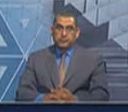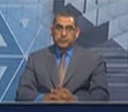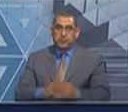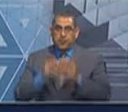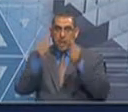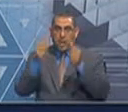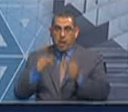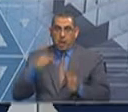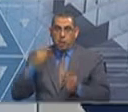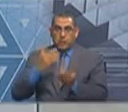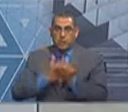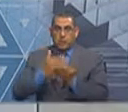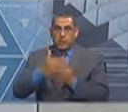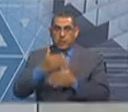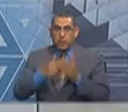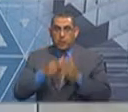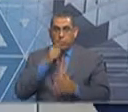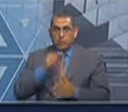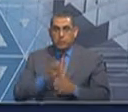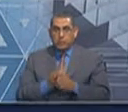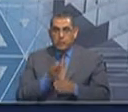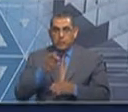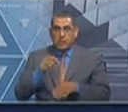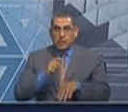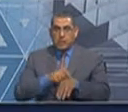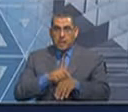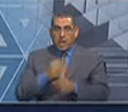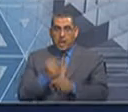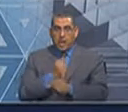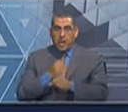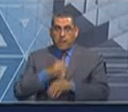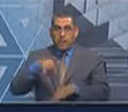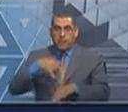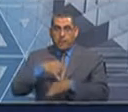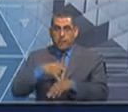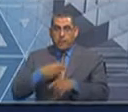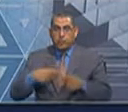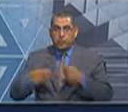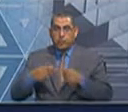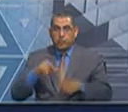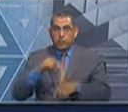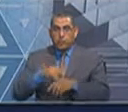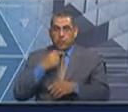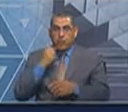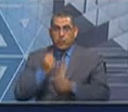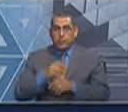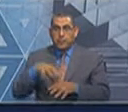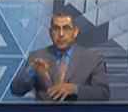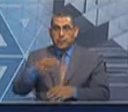أعلن وزير الإسكان عاصم الجزار مد ساعات العمل بمراكز التكنولوجية وبأجهزة المدن الجديدة حتى